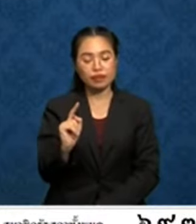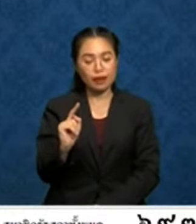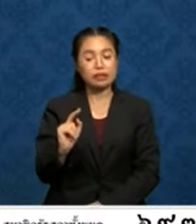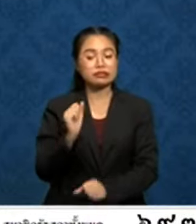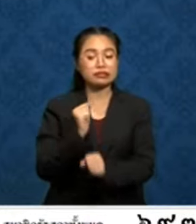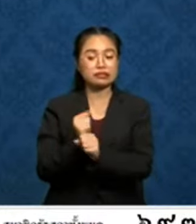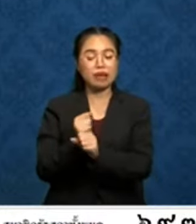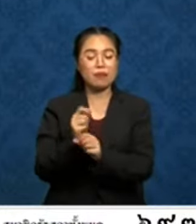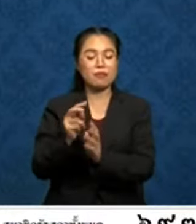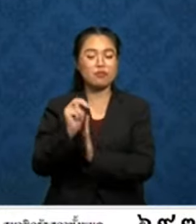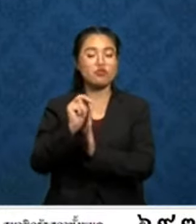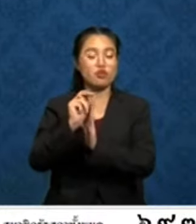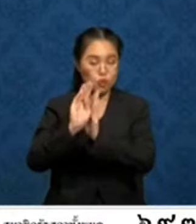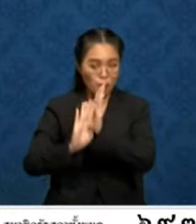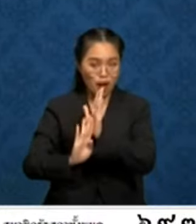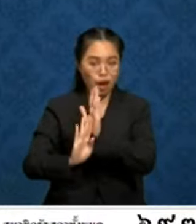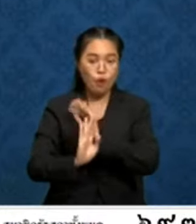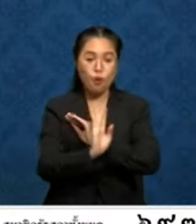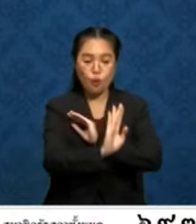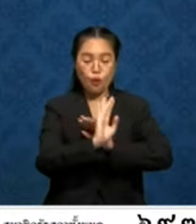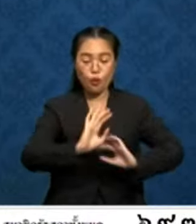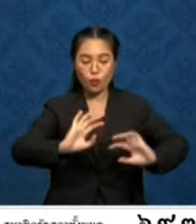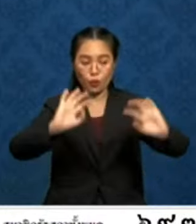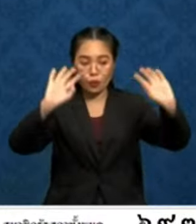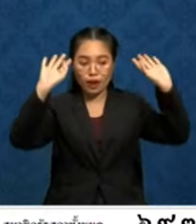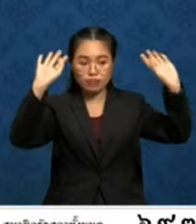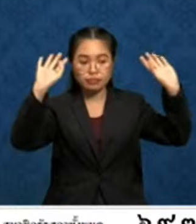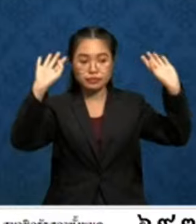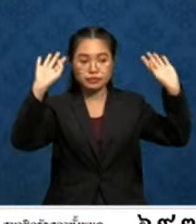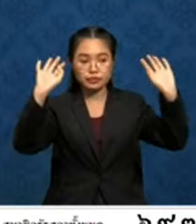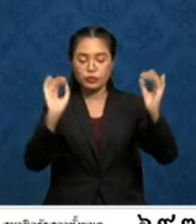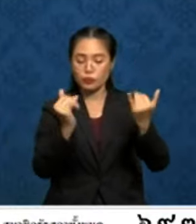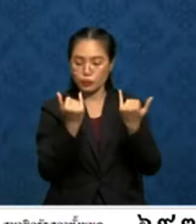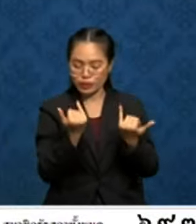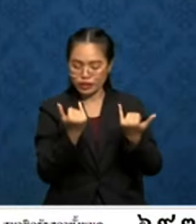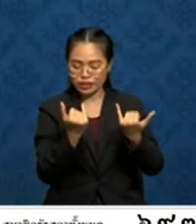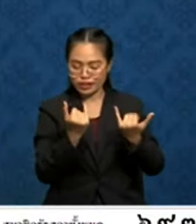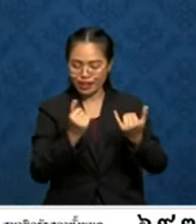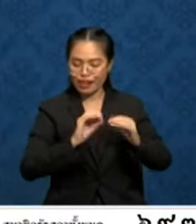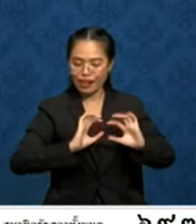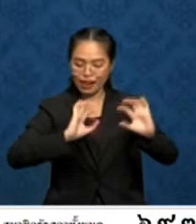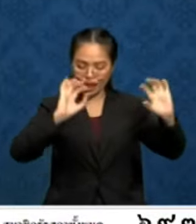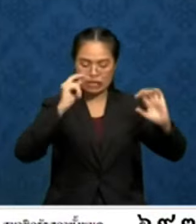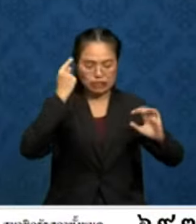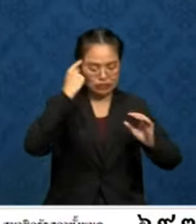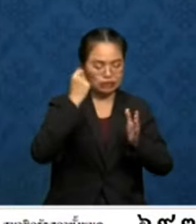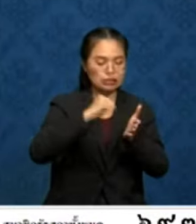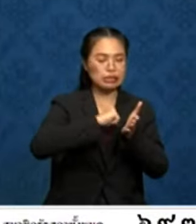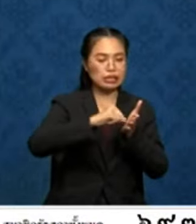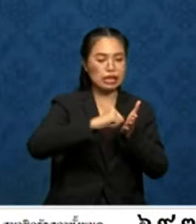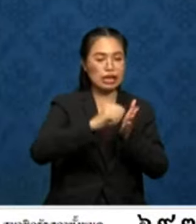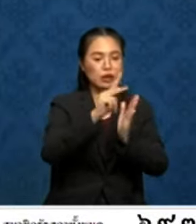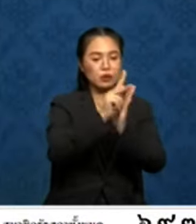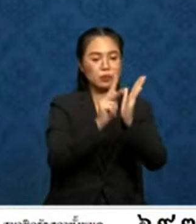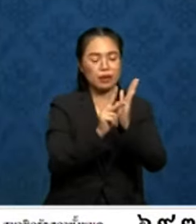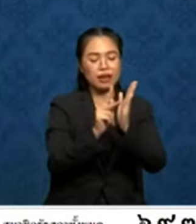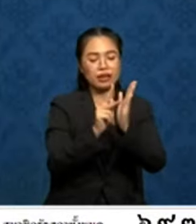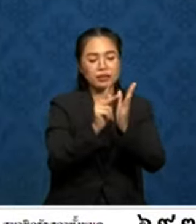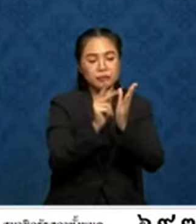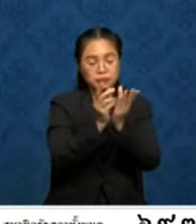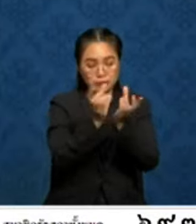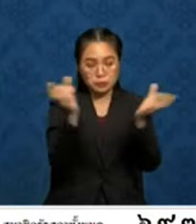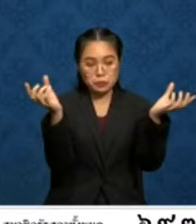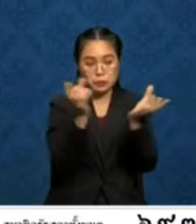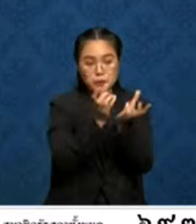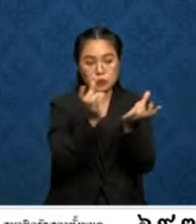รัฐบาลซึ่งรัฐบาลก็มีธงชัดเจนครับว่าจะเดินหน้าแก้ไขรัฐธรรมนูญอย่างชัดเจนครับเพราะฉะนั้นในการ